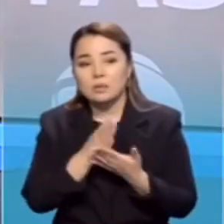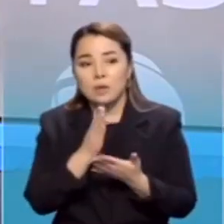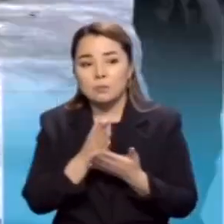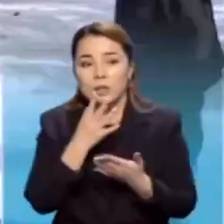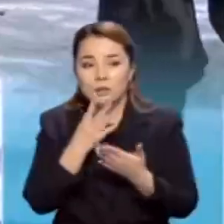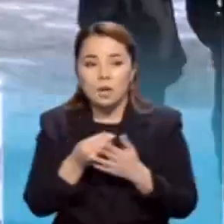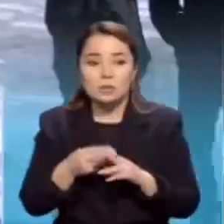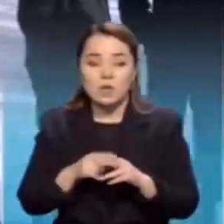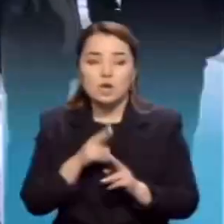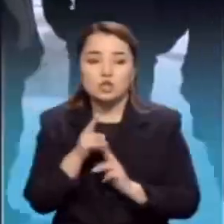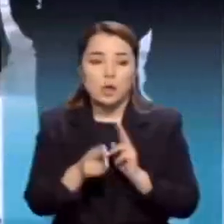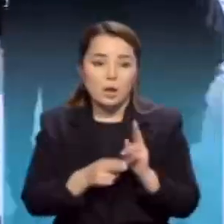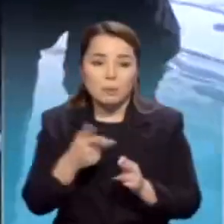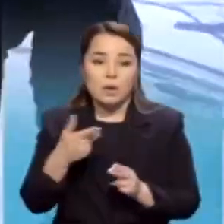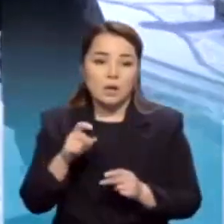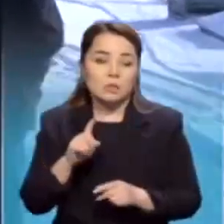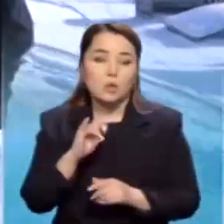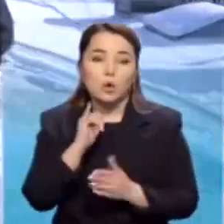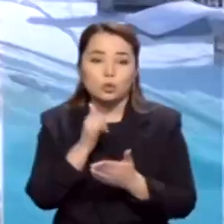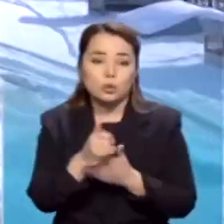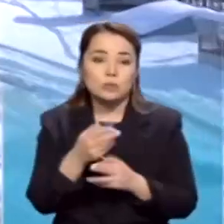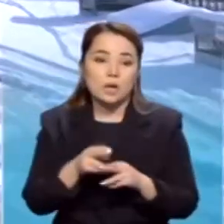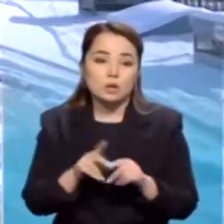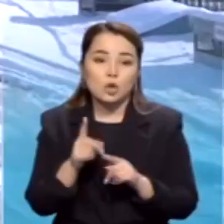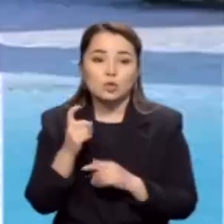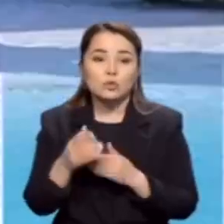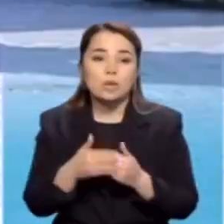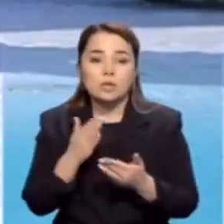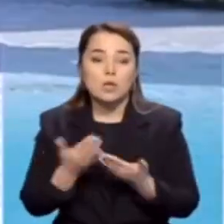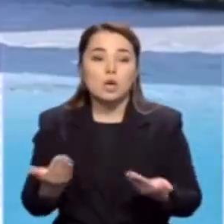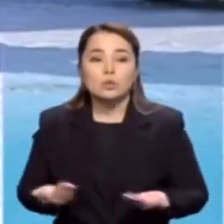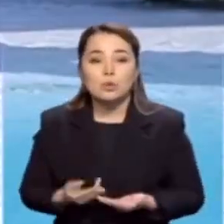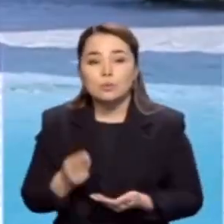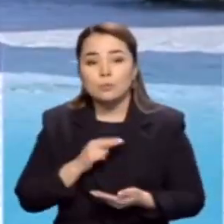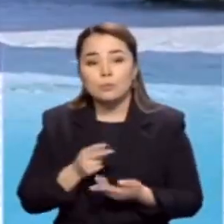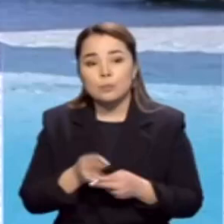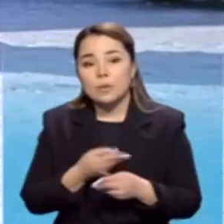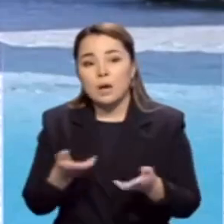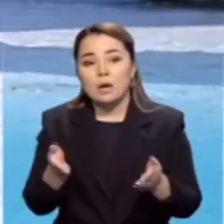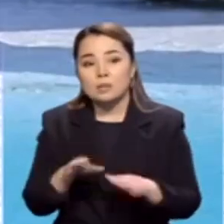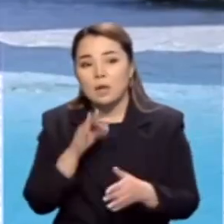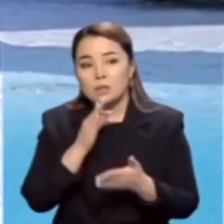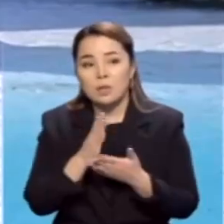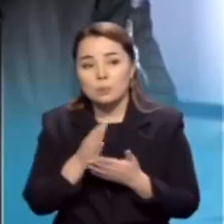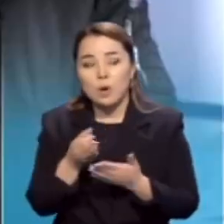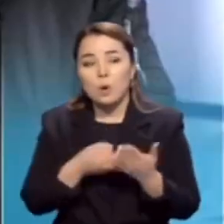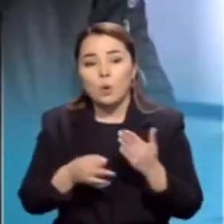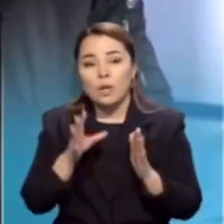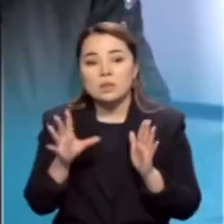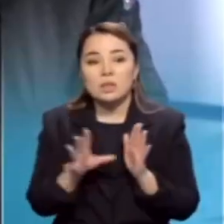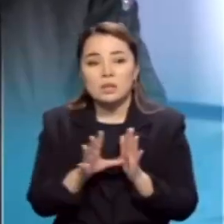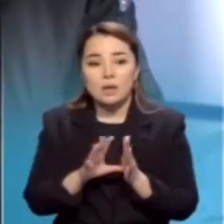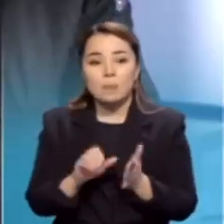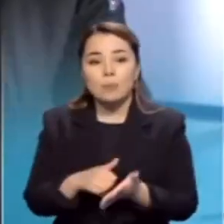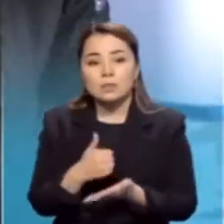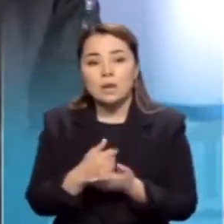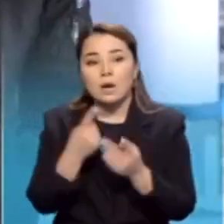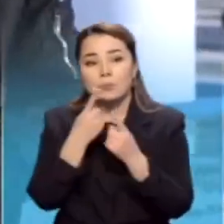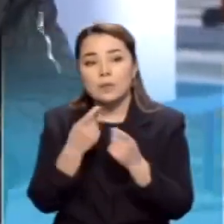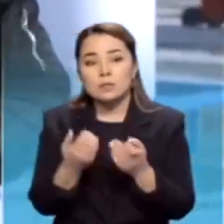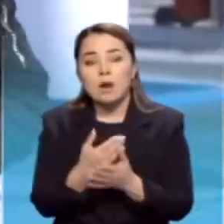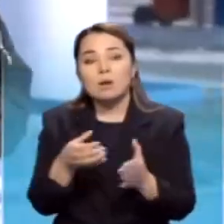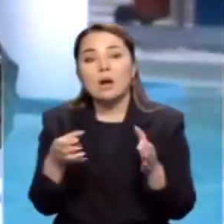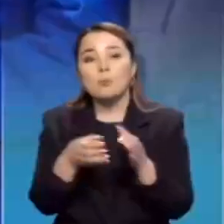Осының салдарынан газ құю бекеттері жабылып, жүзге тарта тұрғын жұмыссыз қалуы мүмкін дейді. Ал облыстық энергетика басқармасының мәліметі